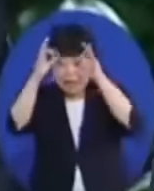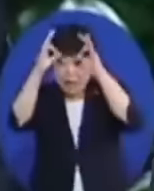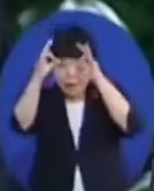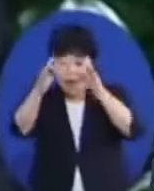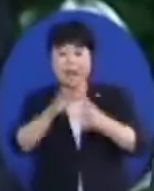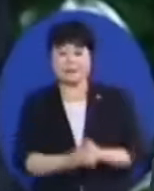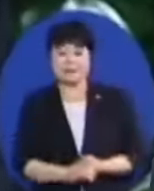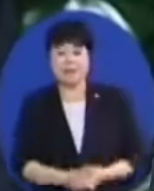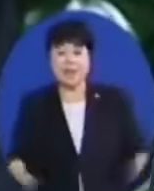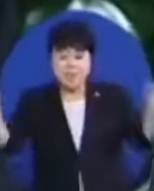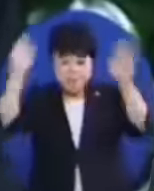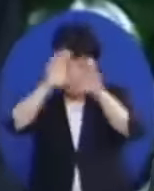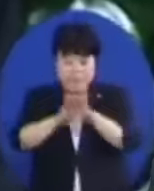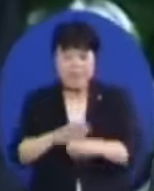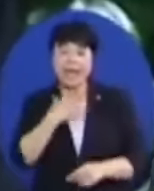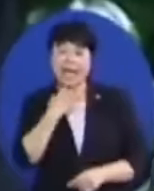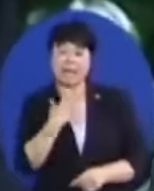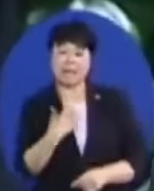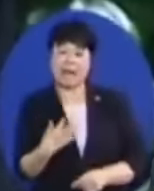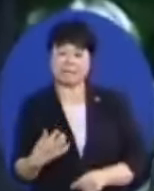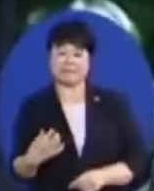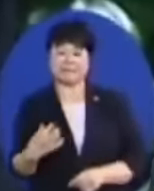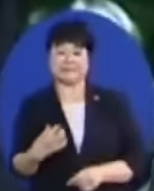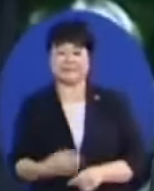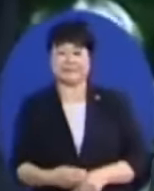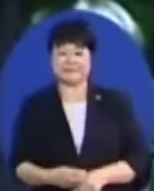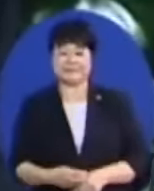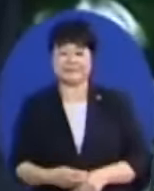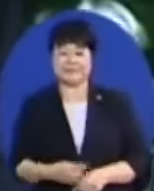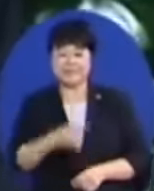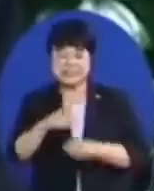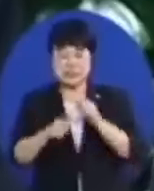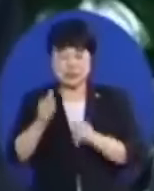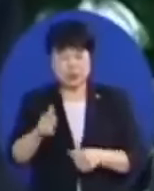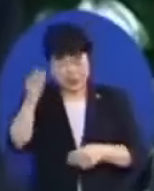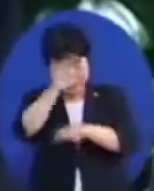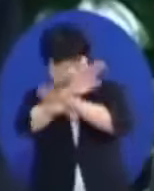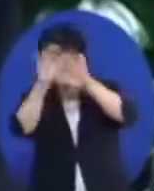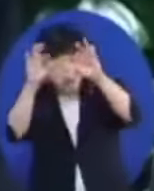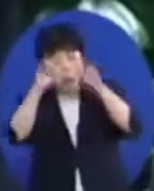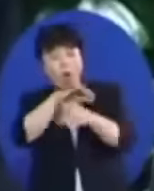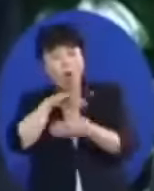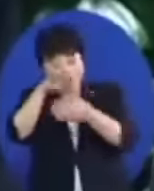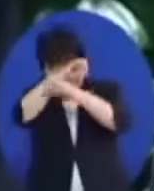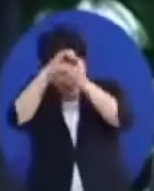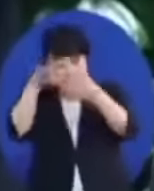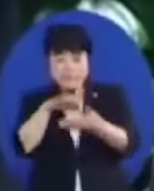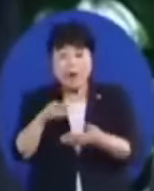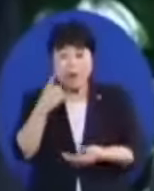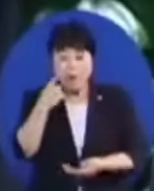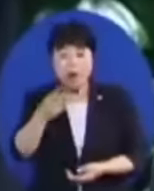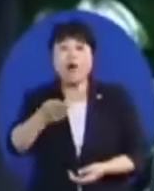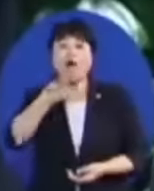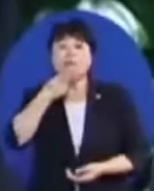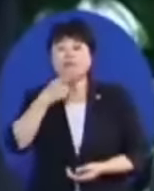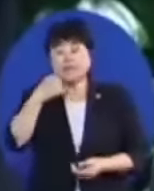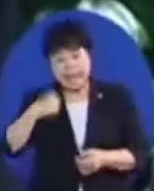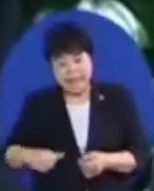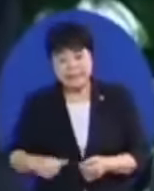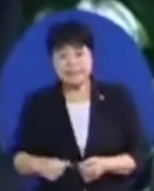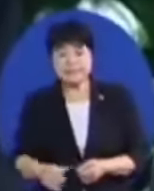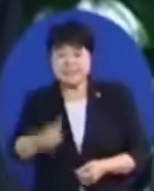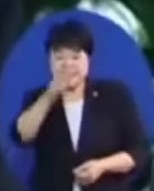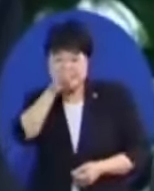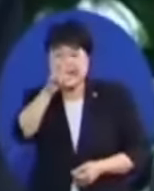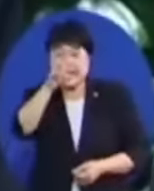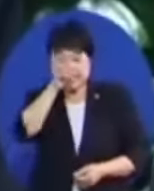것입니다. 밤마다 아브라함은 15년 동안 하늘을 바라보며 별들을 헤아렸습니다. 없는 아들이